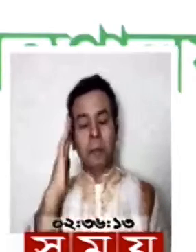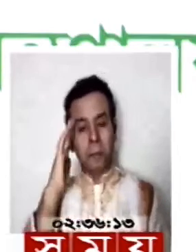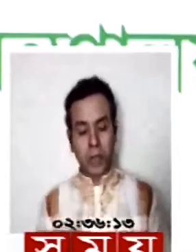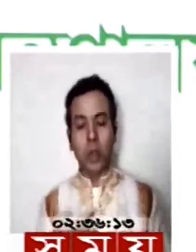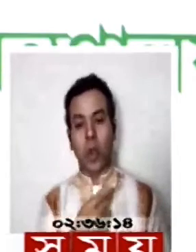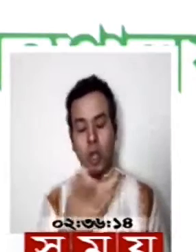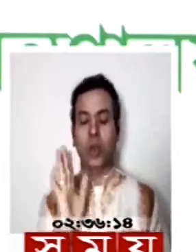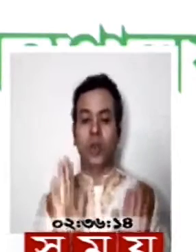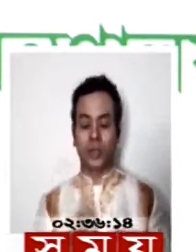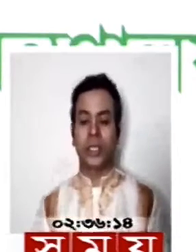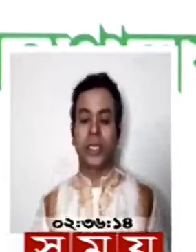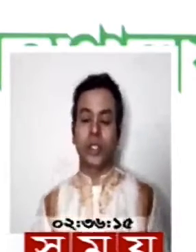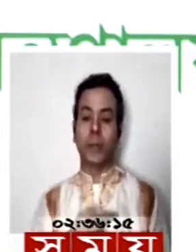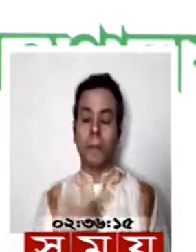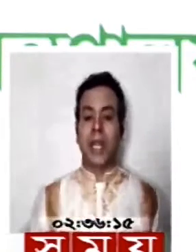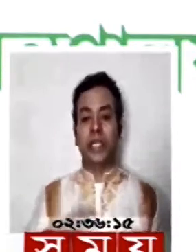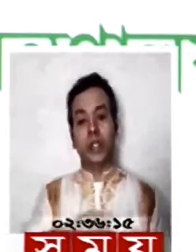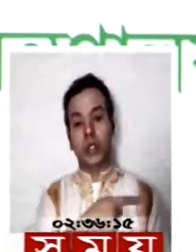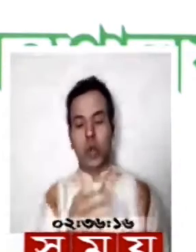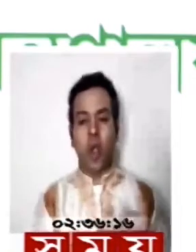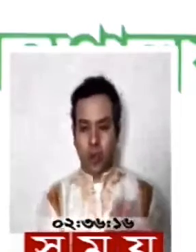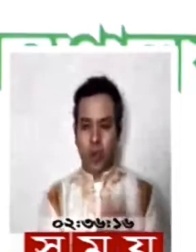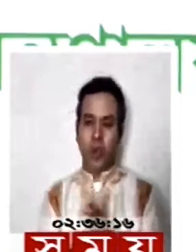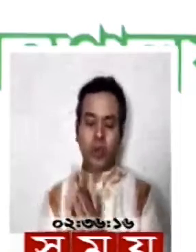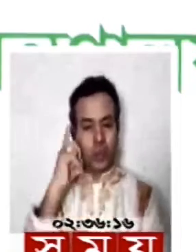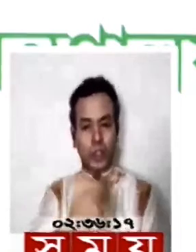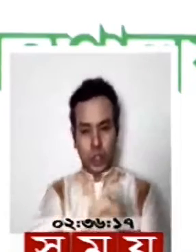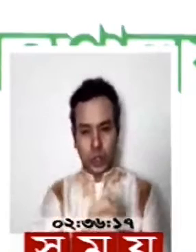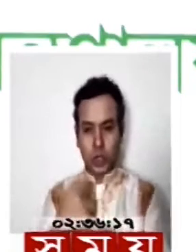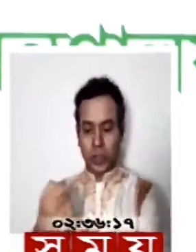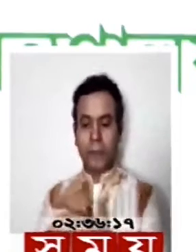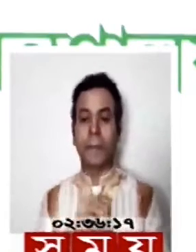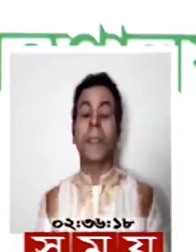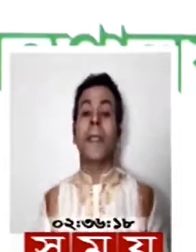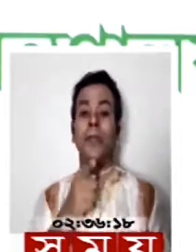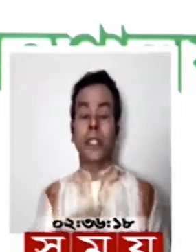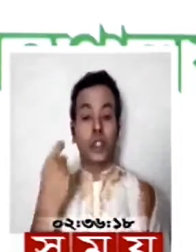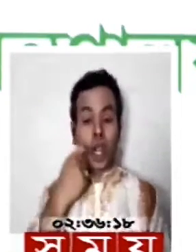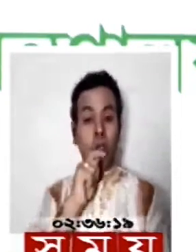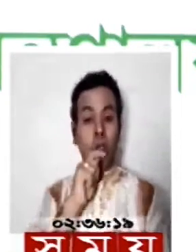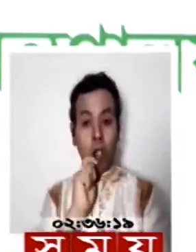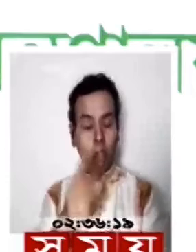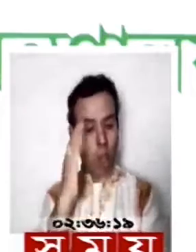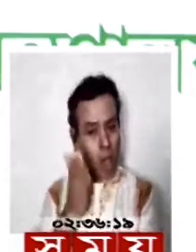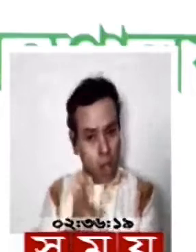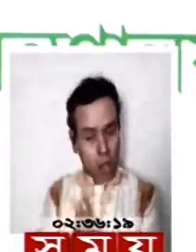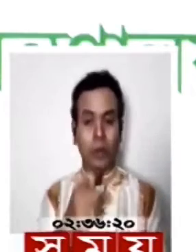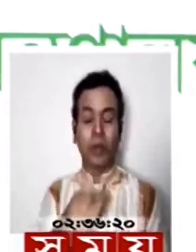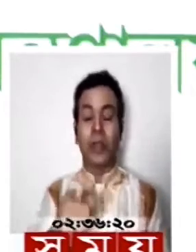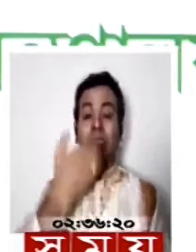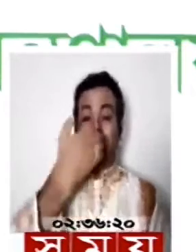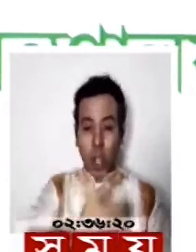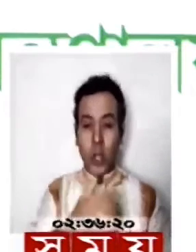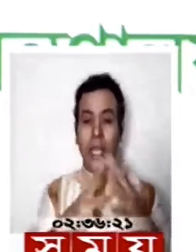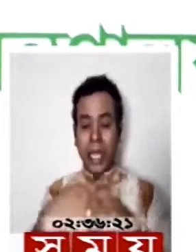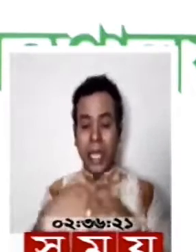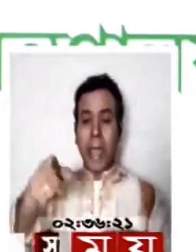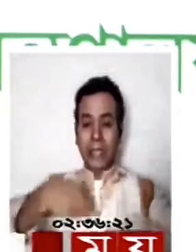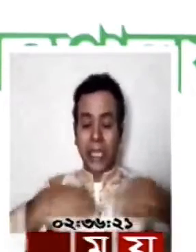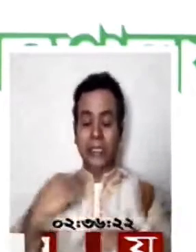অসুস্থ হয়েছেন এবং অনেকে মৃত্যুবরণ করেছেন। অনুগ্রহ করে আপনারা সহযোগিতা করুন, সরকারের